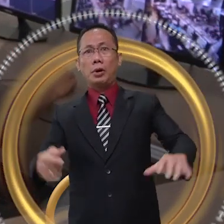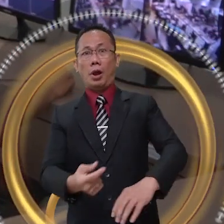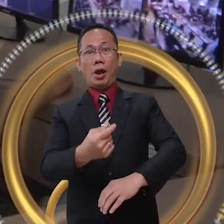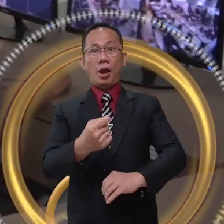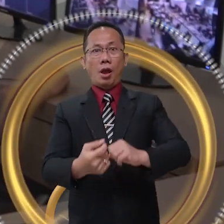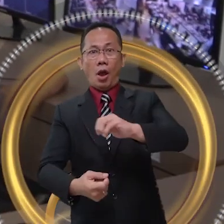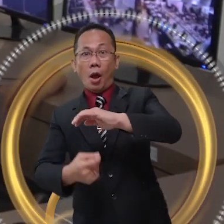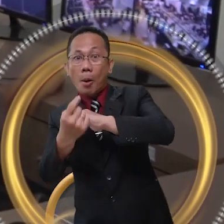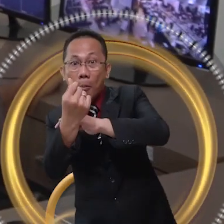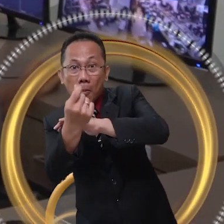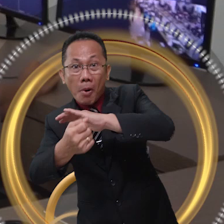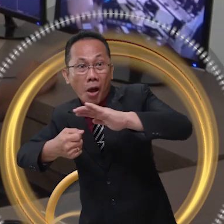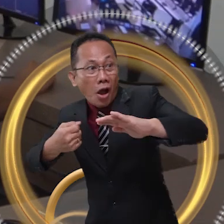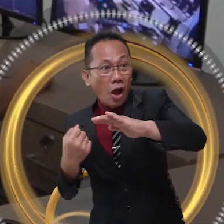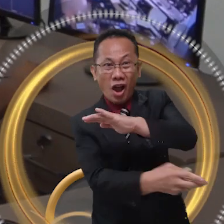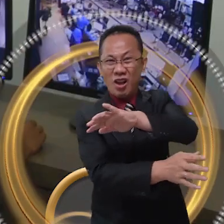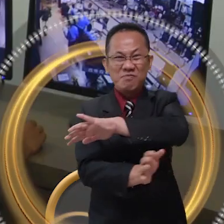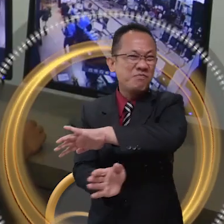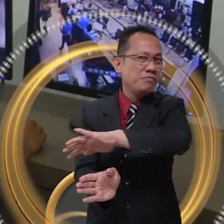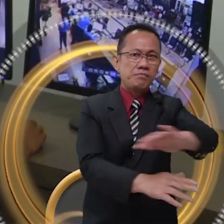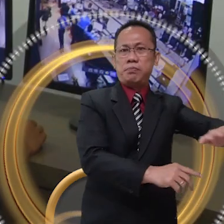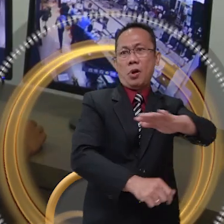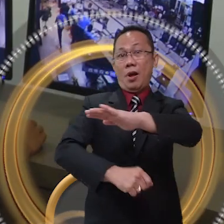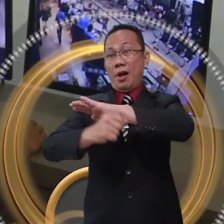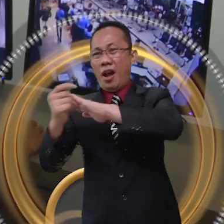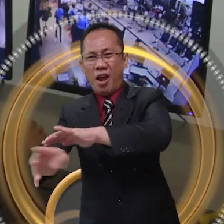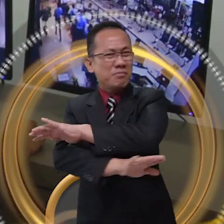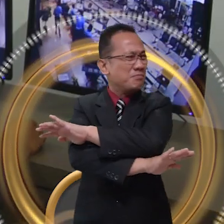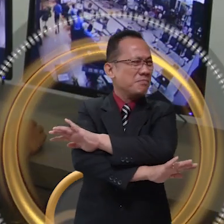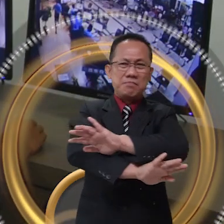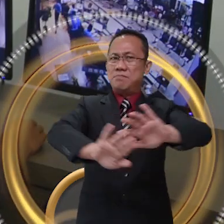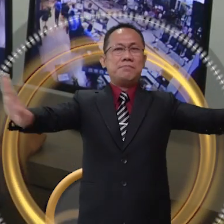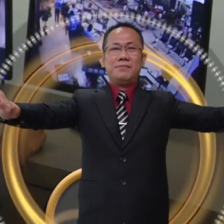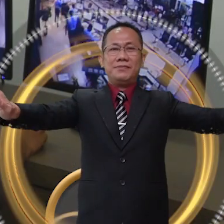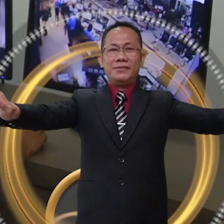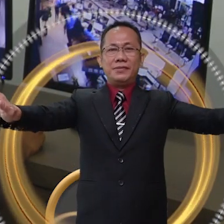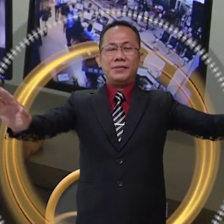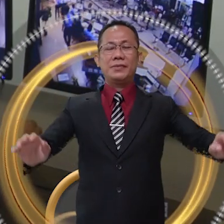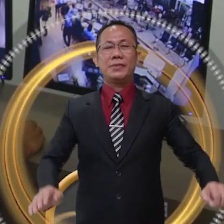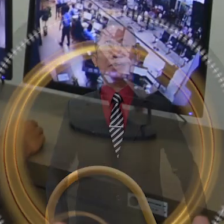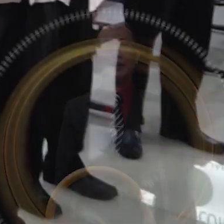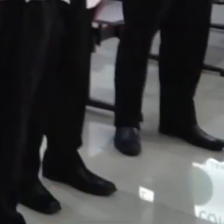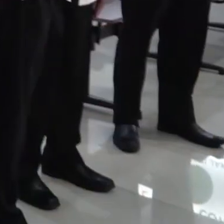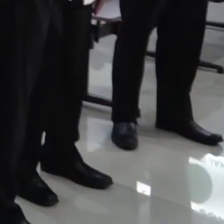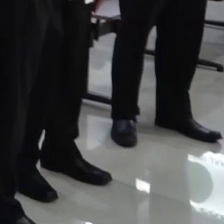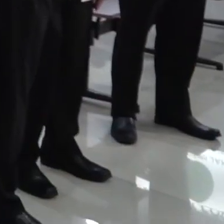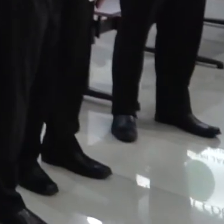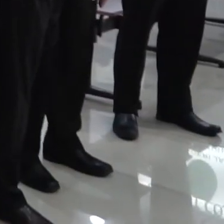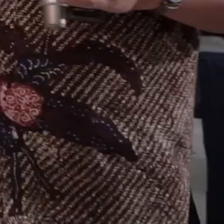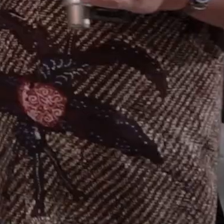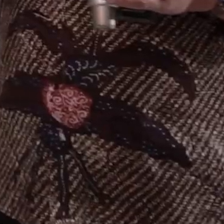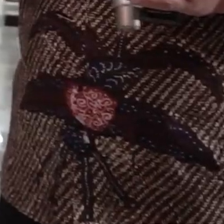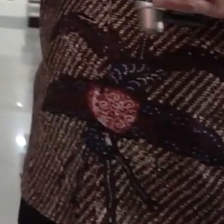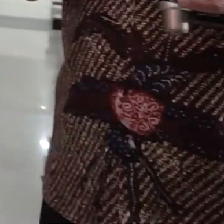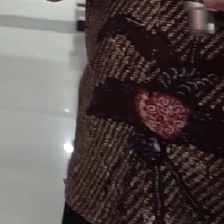untuk mencapai pelayanan prima yang transparan dan bebas korupsi, kolusi, dan nepotisme.